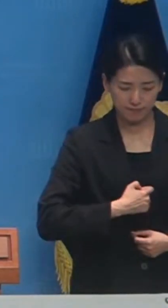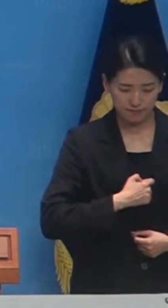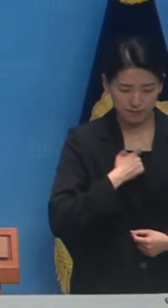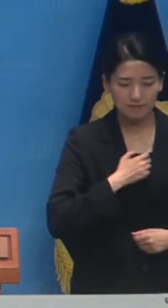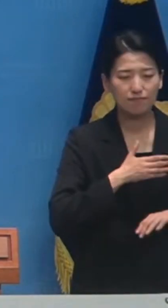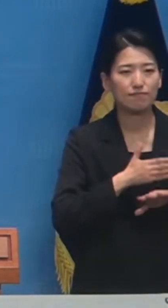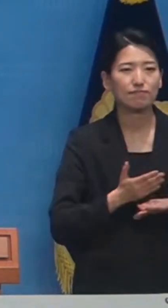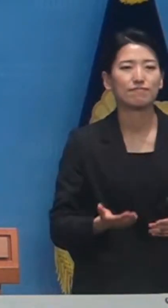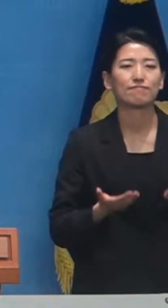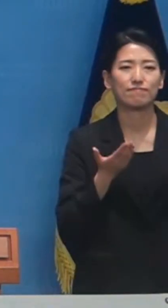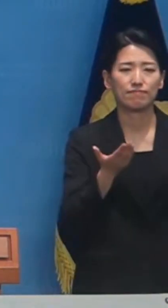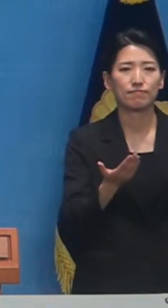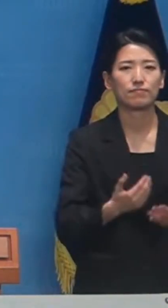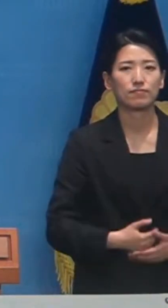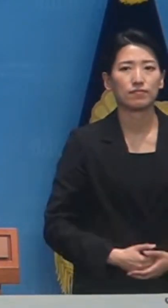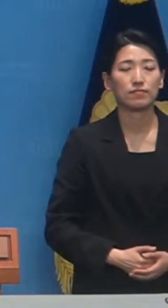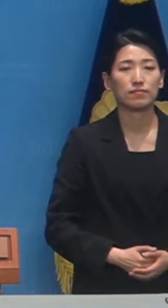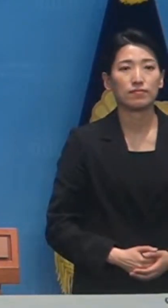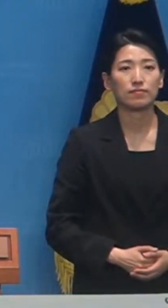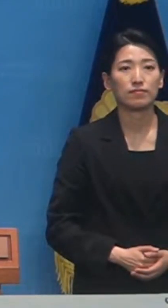드립니다. 사실